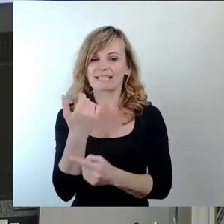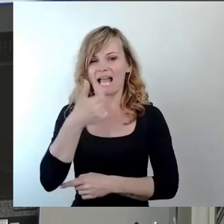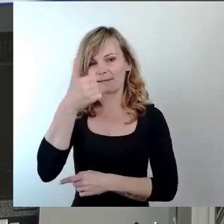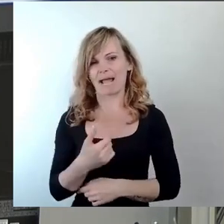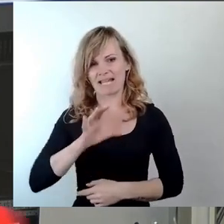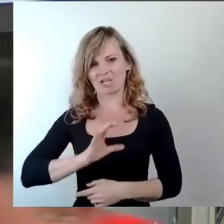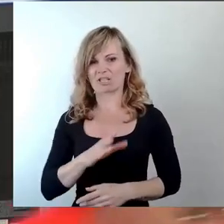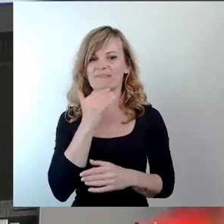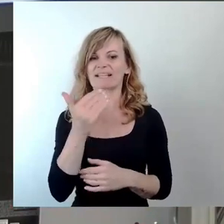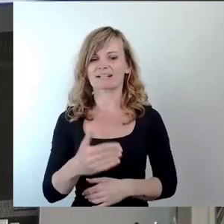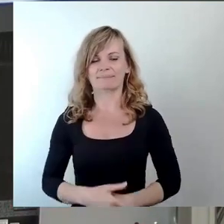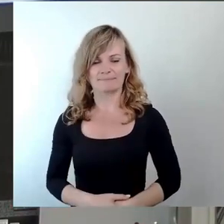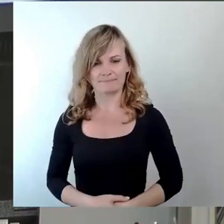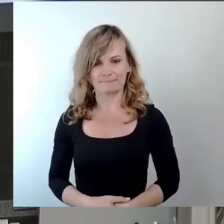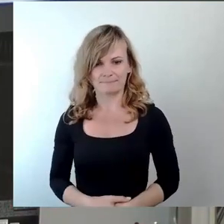Vielen Dank.